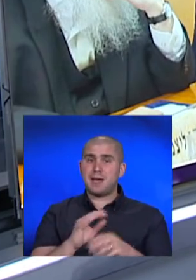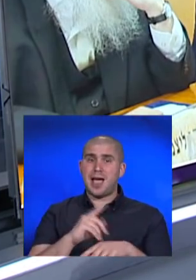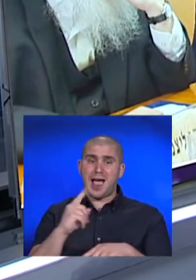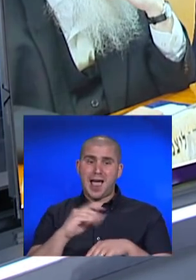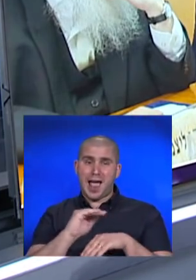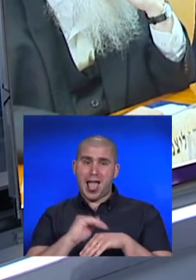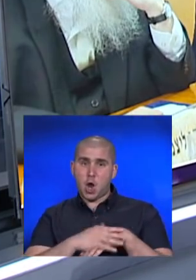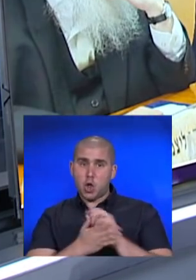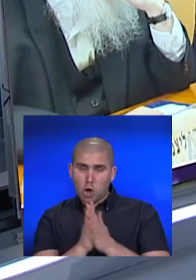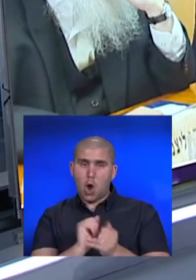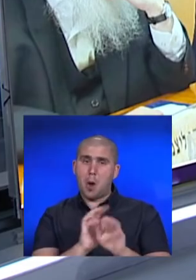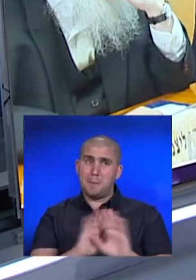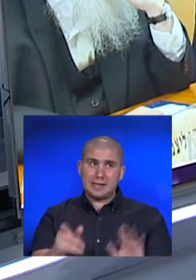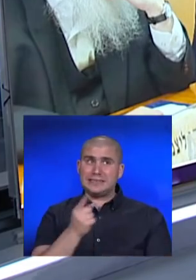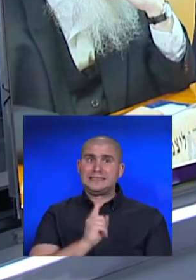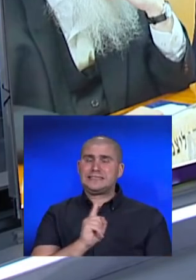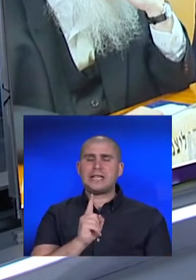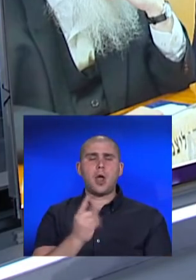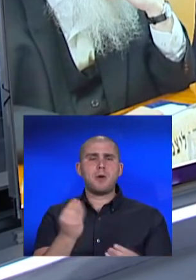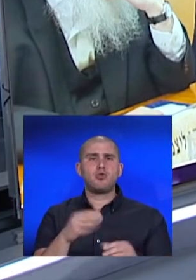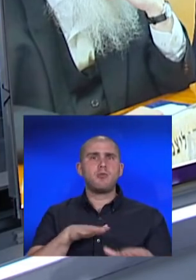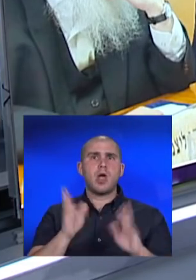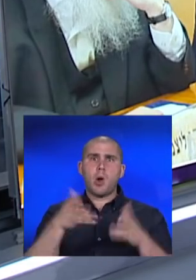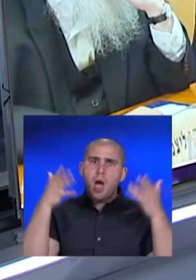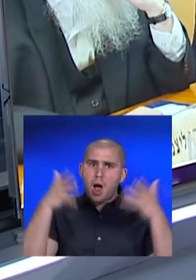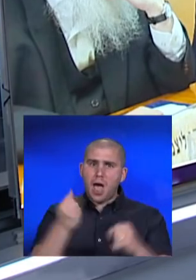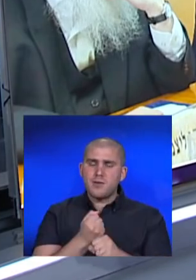לא רזולוציה שבה הממשלה מסוגלת לעבוד, זו לא רזולוציה